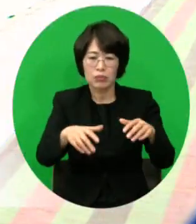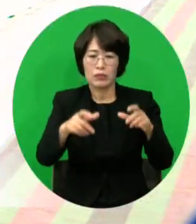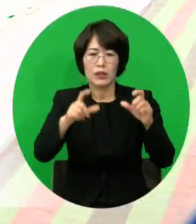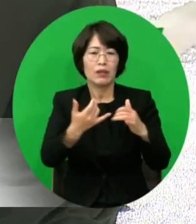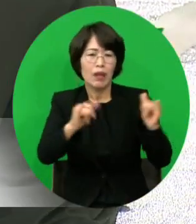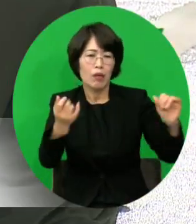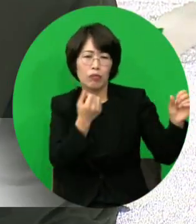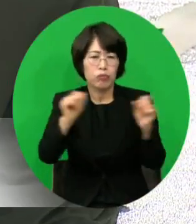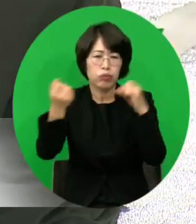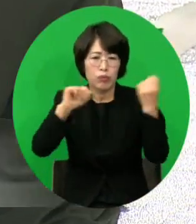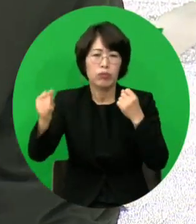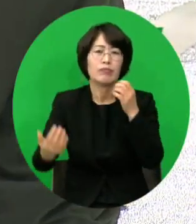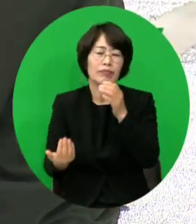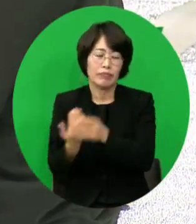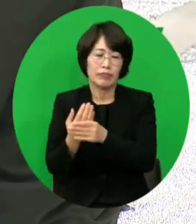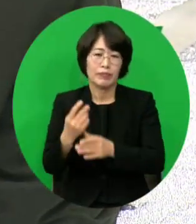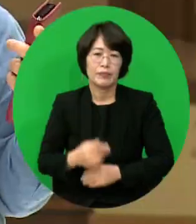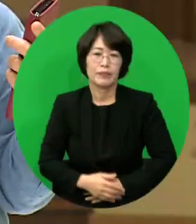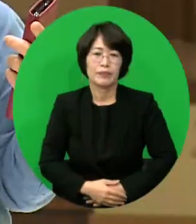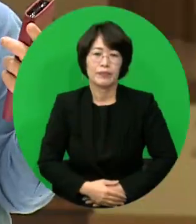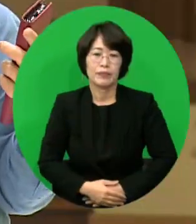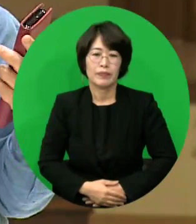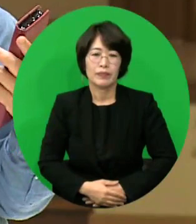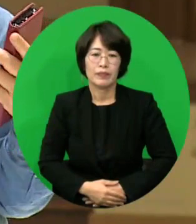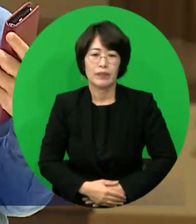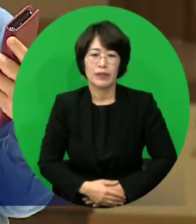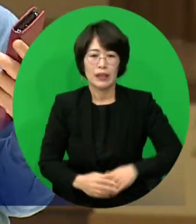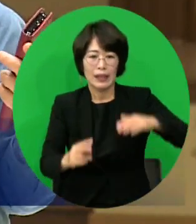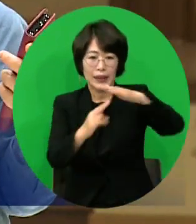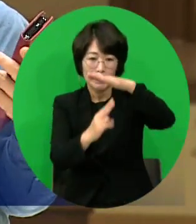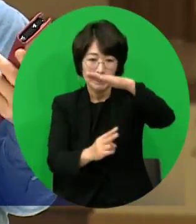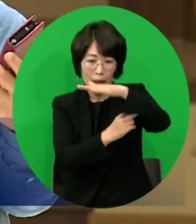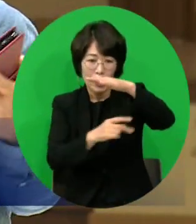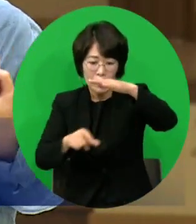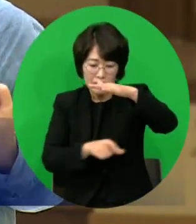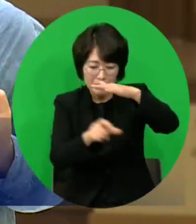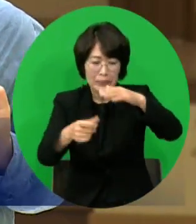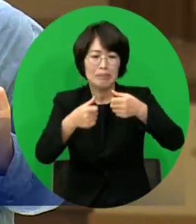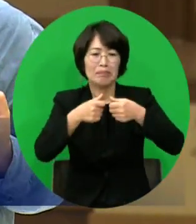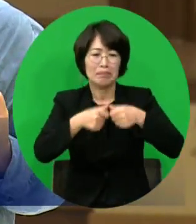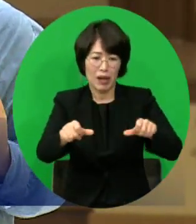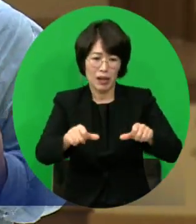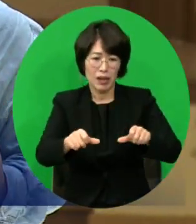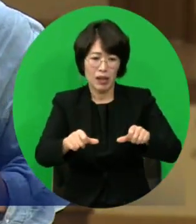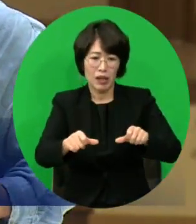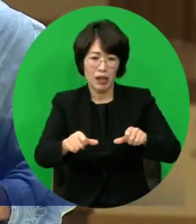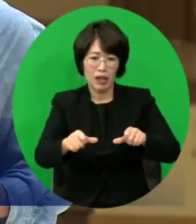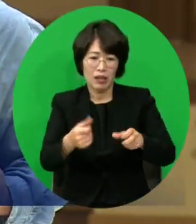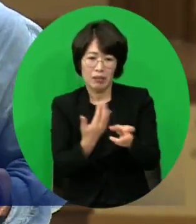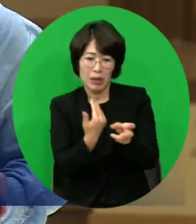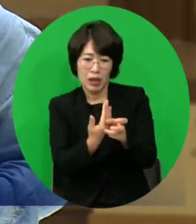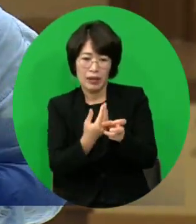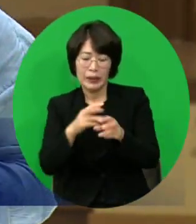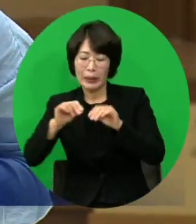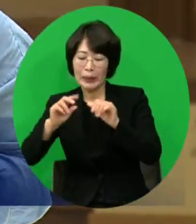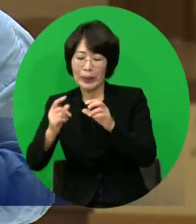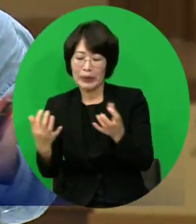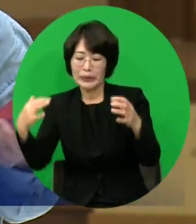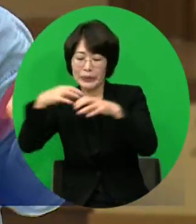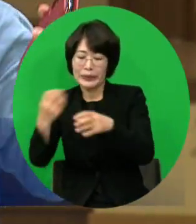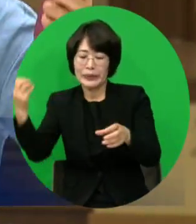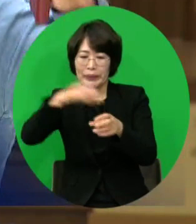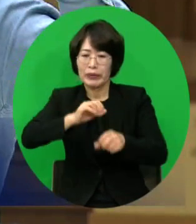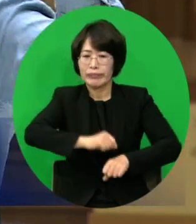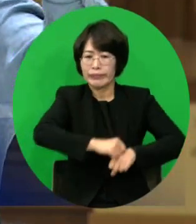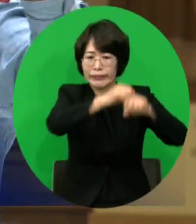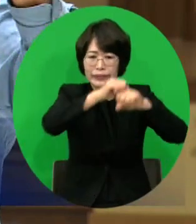대피하는 소동이 발생하기도 했습니다. 다리 밑에 그 무시기도 길도 파손됐어요. 그런데 막